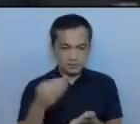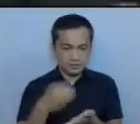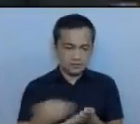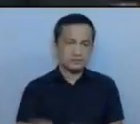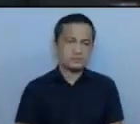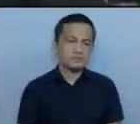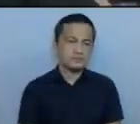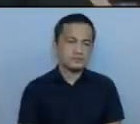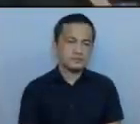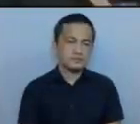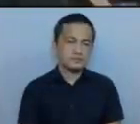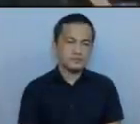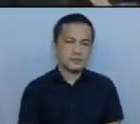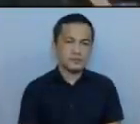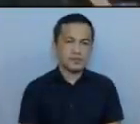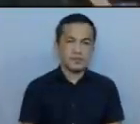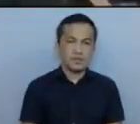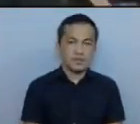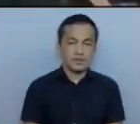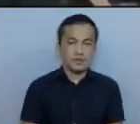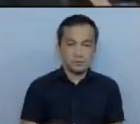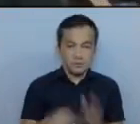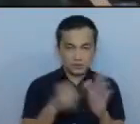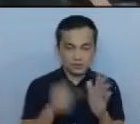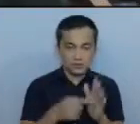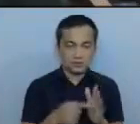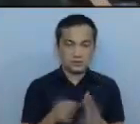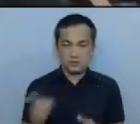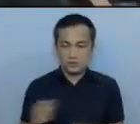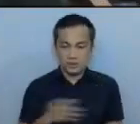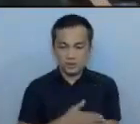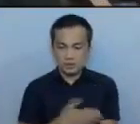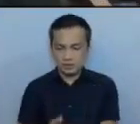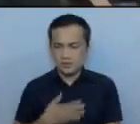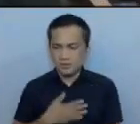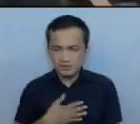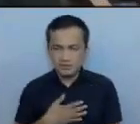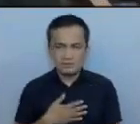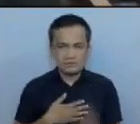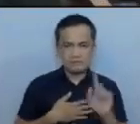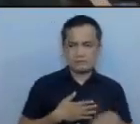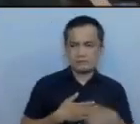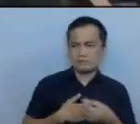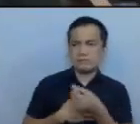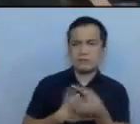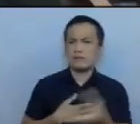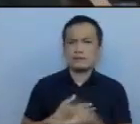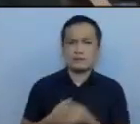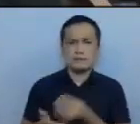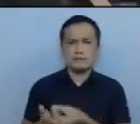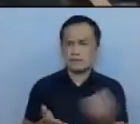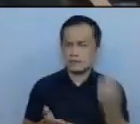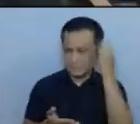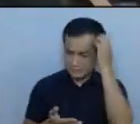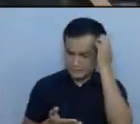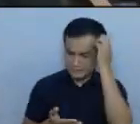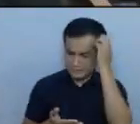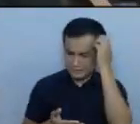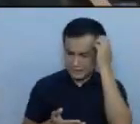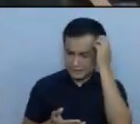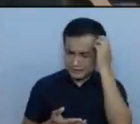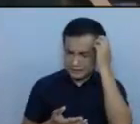Kaya minsan, pagka may gusto po yung mga anak ko, hindi ko mabili. So, napakasakit po sa isang magulang